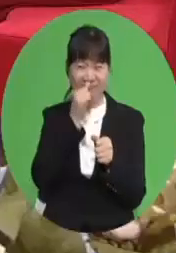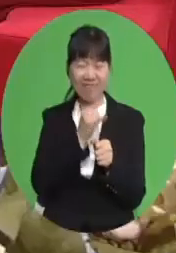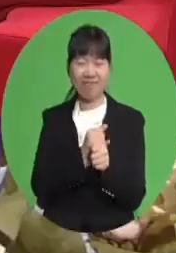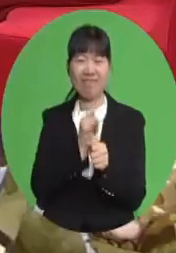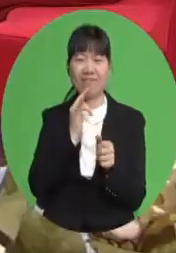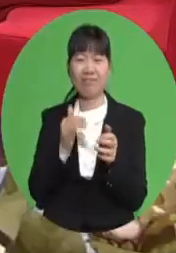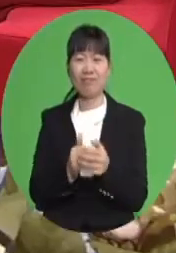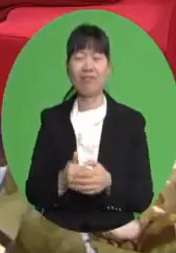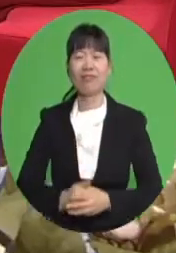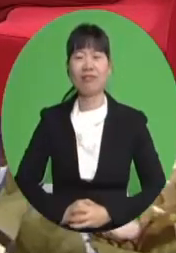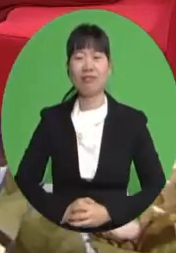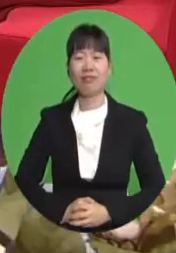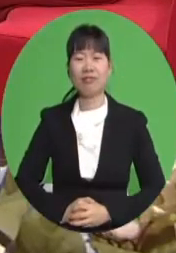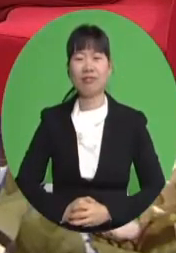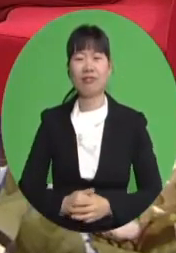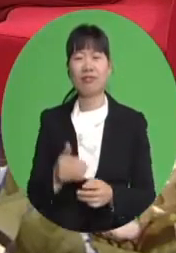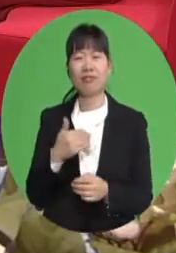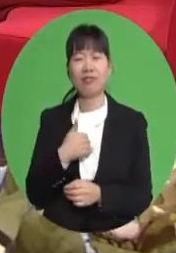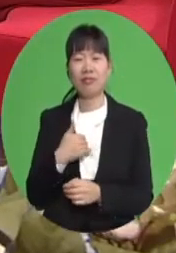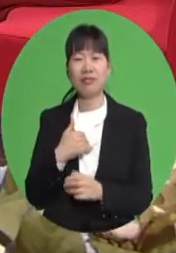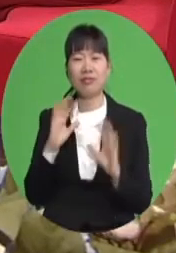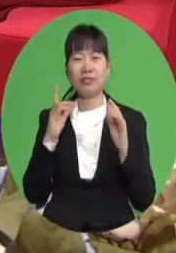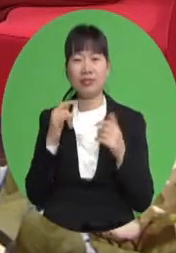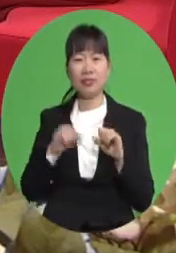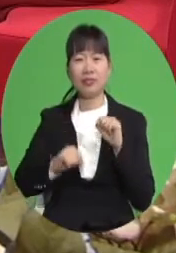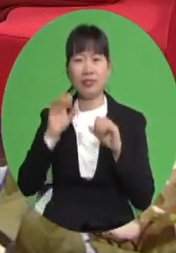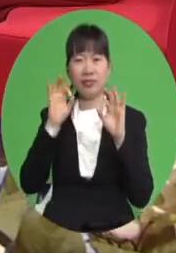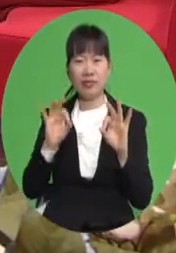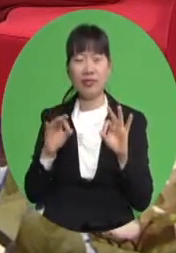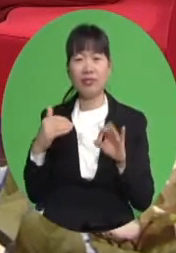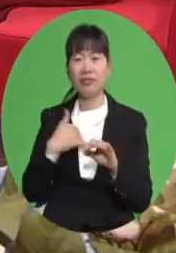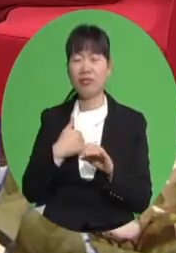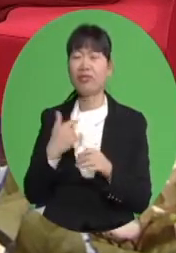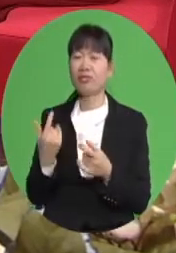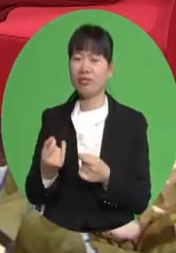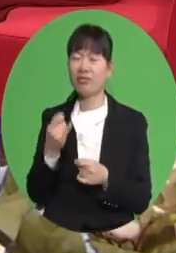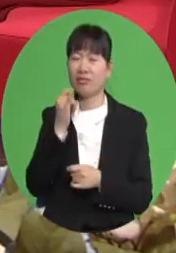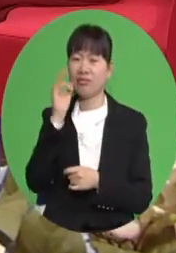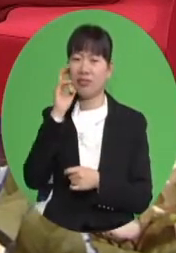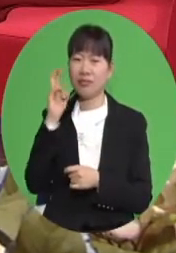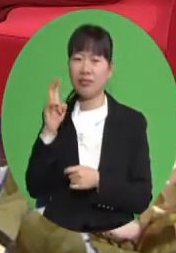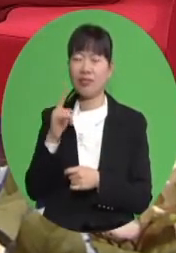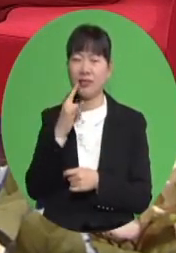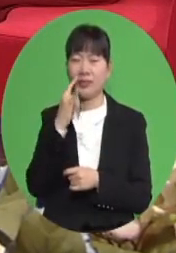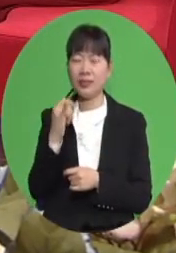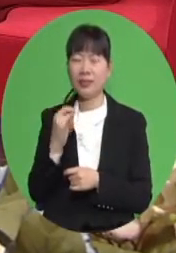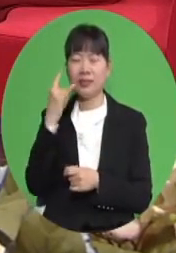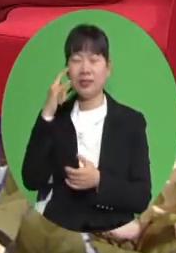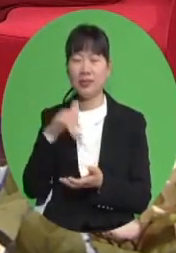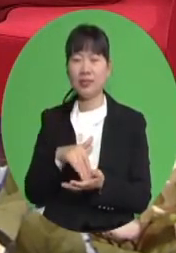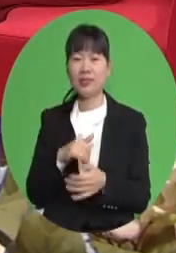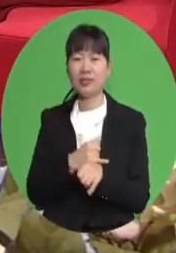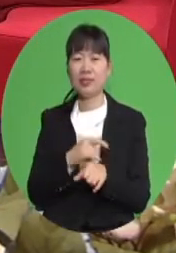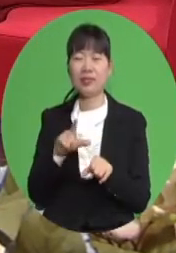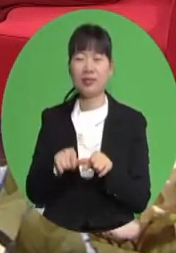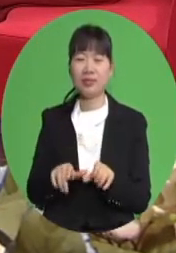잡기도 합니다. 네네. 그래서 내가 아이 행동을 보면서 아 내가 저랬구나. 맞아요. 네, 그걸 엄마가 반성하게 되는